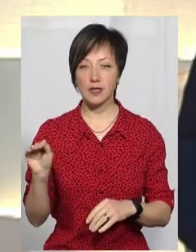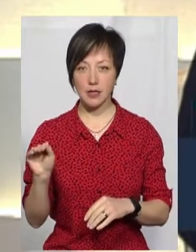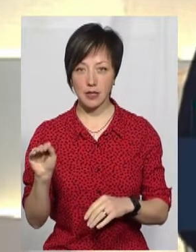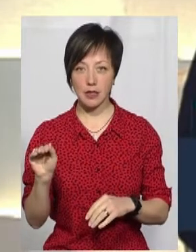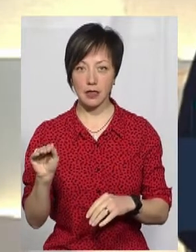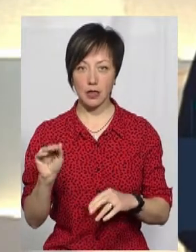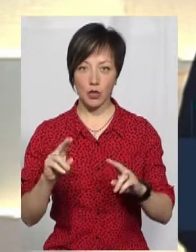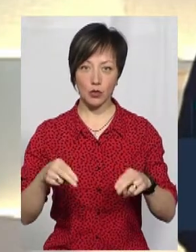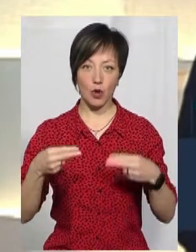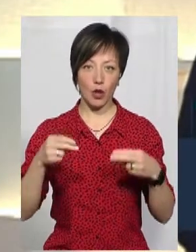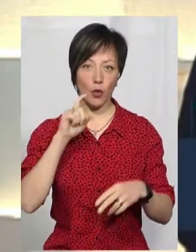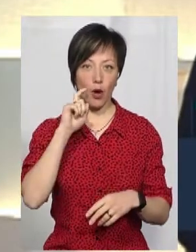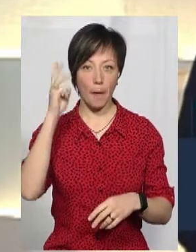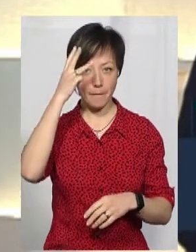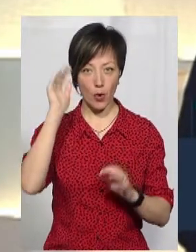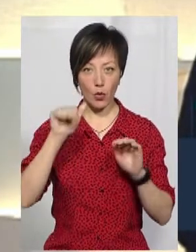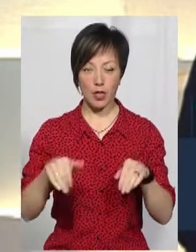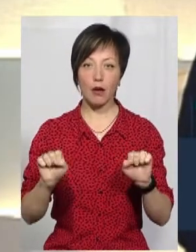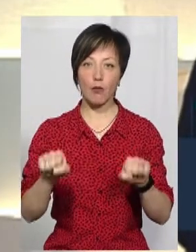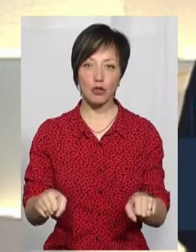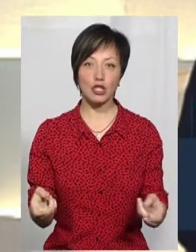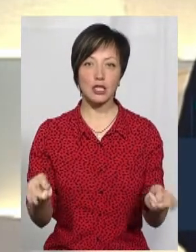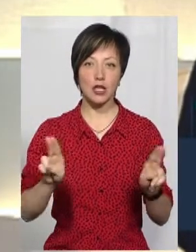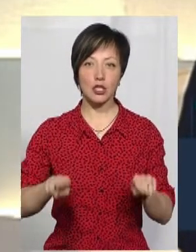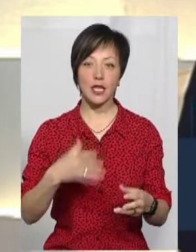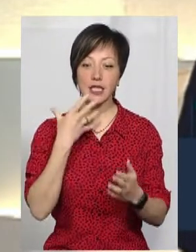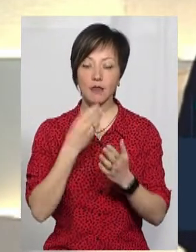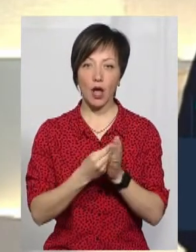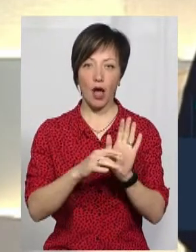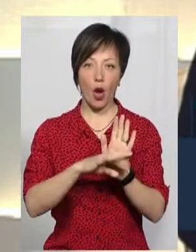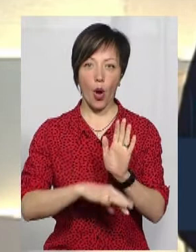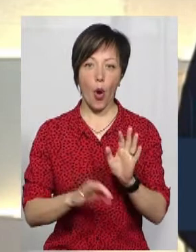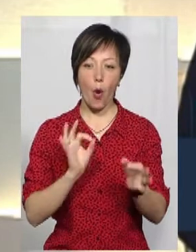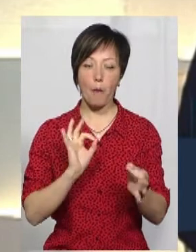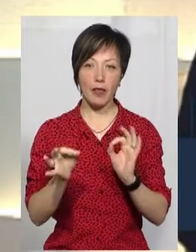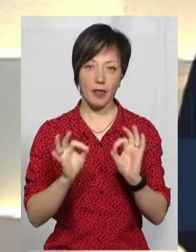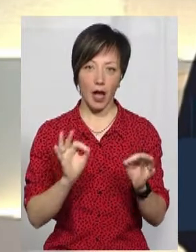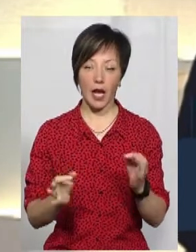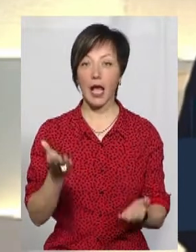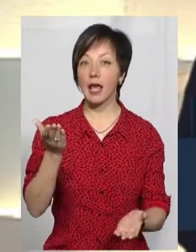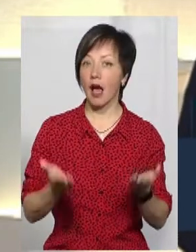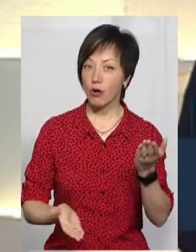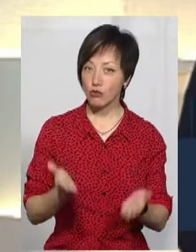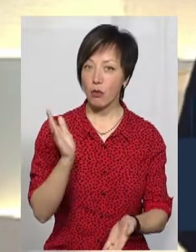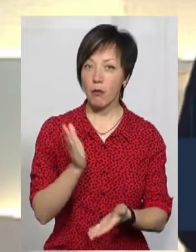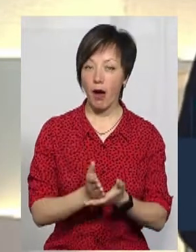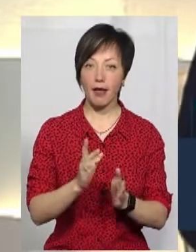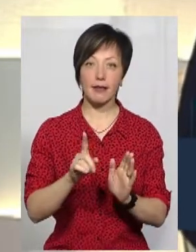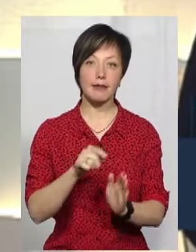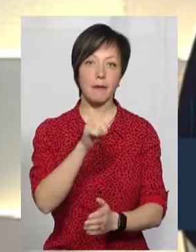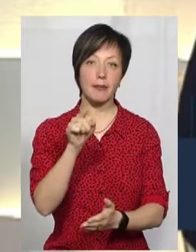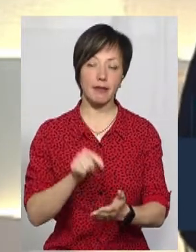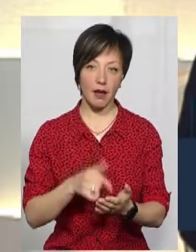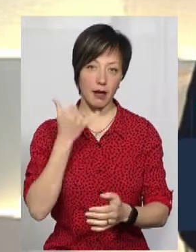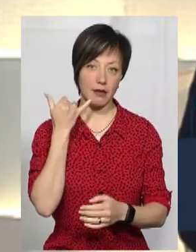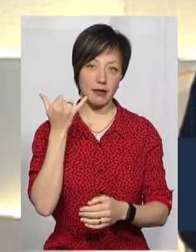сторінці ЮА Поділля. Там ви можете залишати свої коментарі. Якщо маєте запитання до нашого спікера, телефонуйте